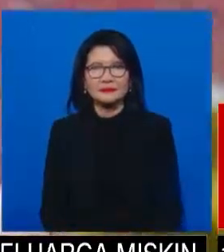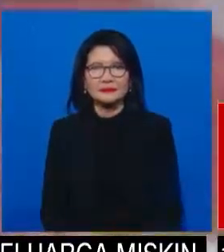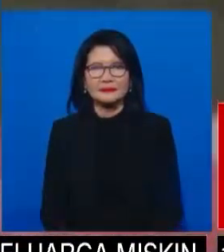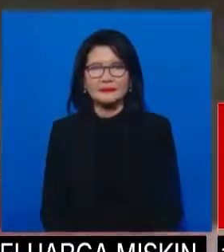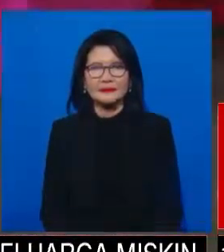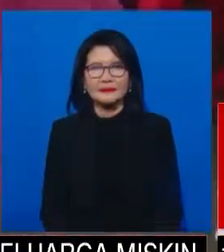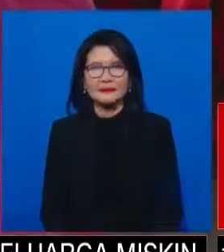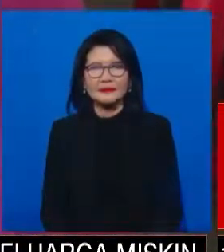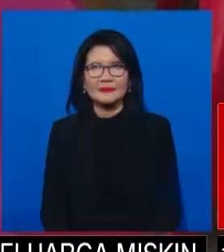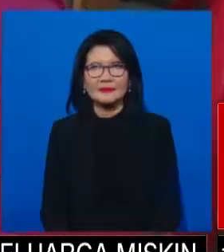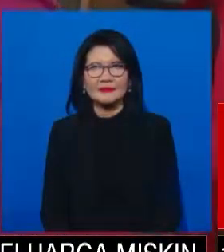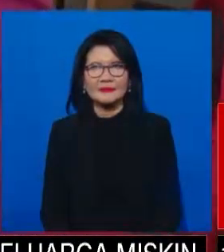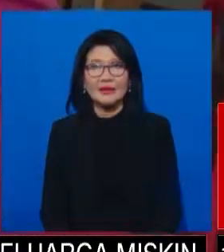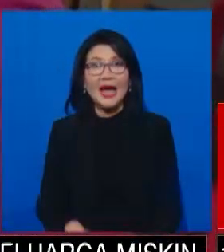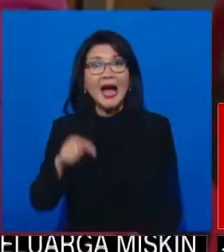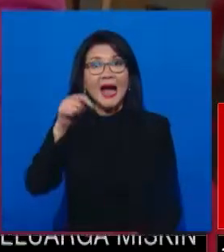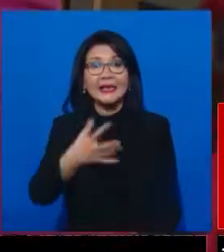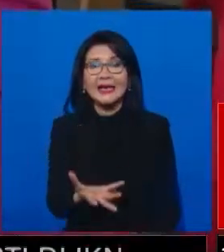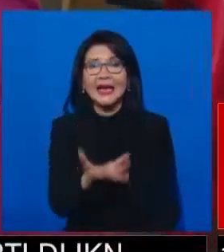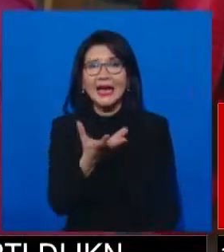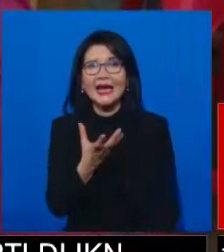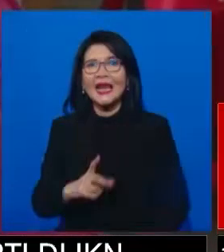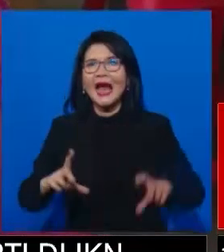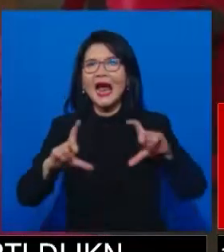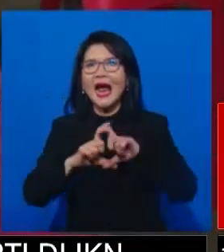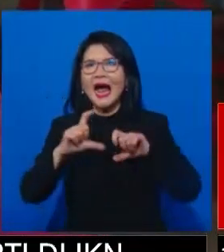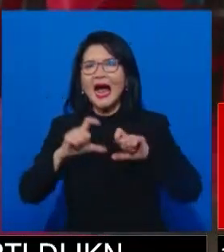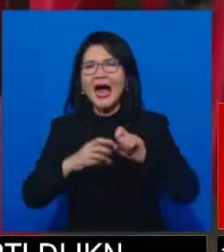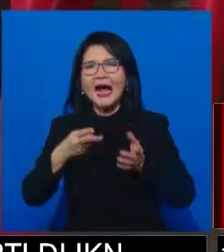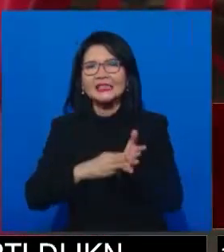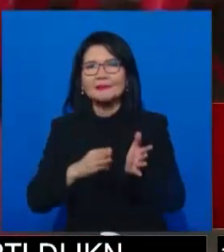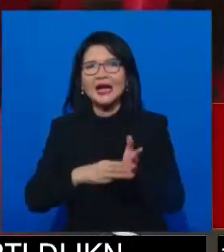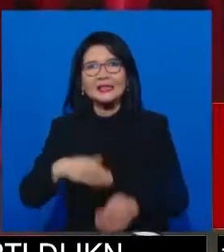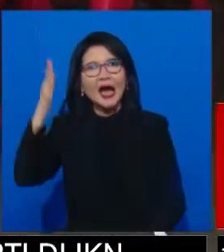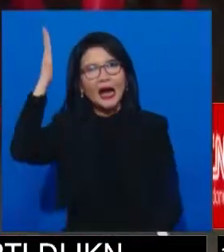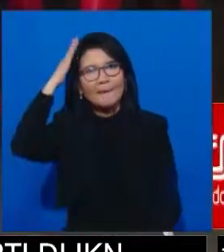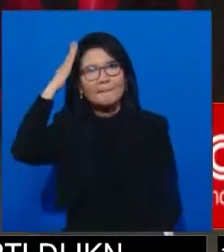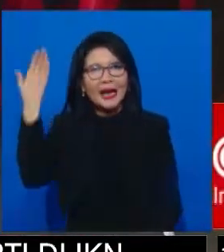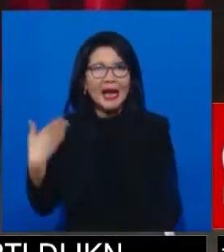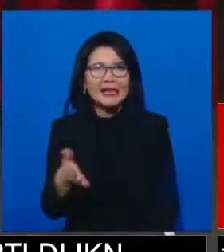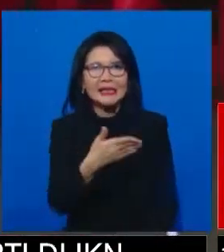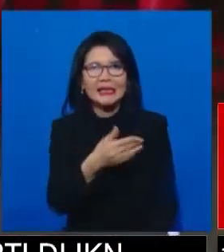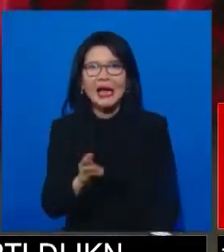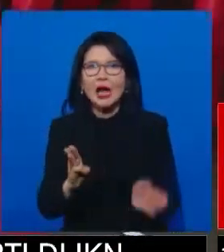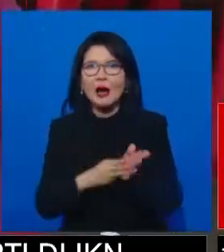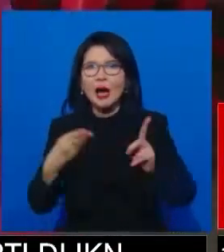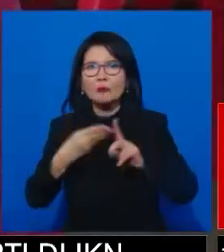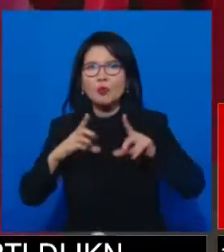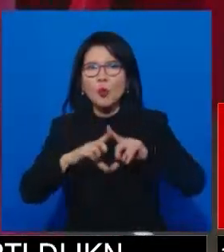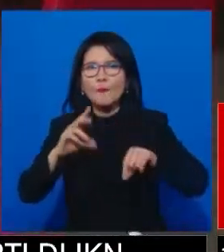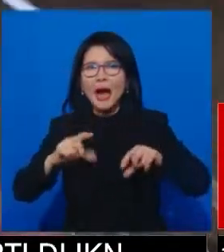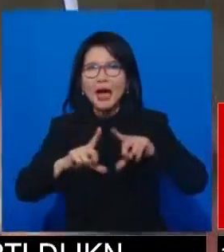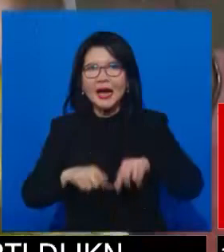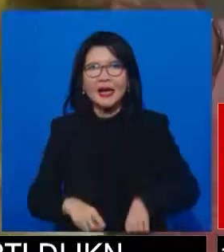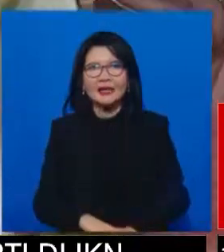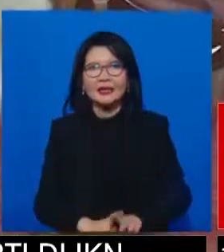Nah, sudah hadir bersama kita ini ya, asam-asam kepala ikan mubara. Tapi ini nggak sendirian, ada temennya juga. Kalau yang